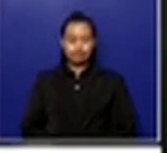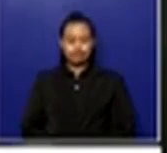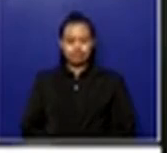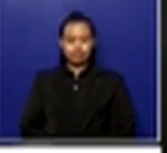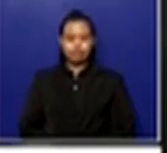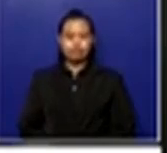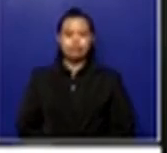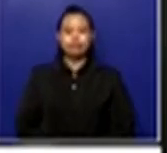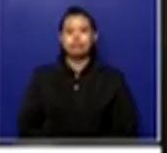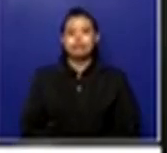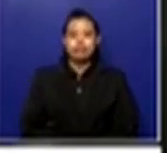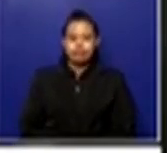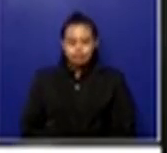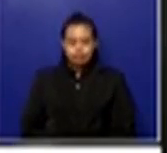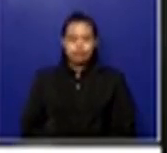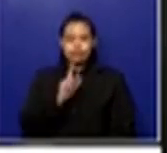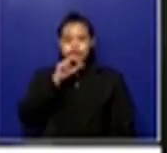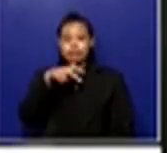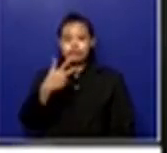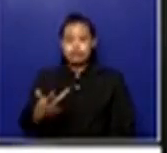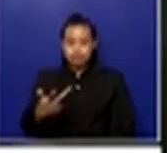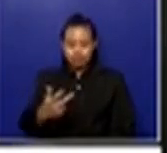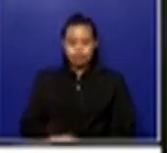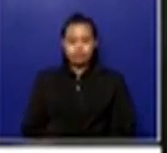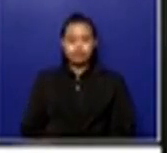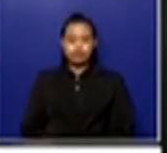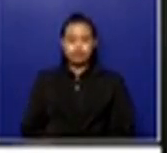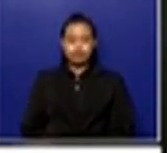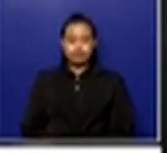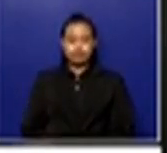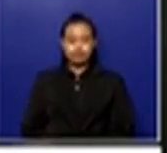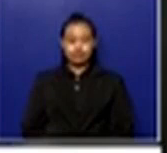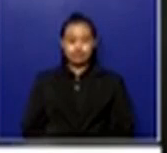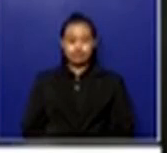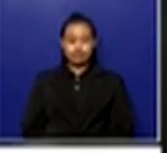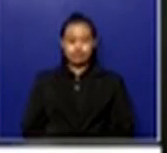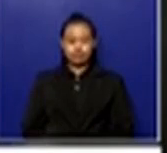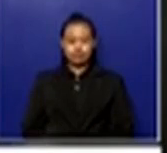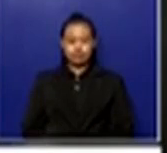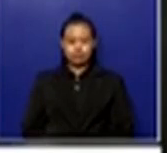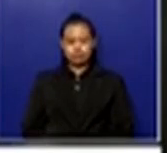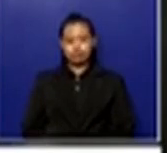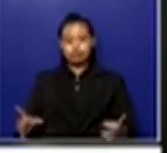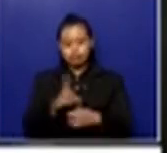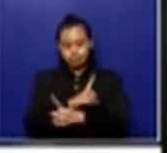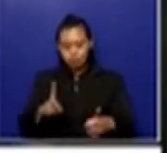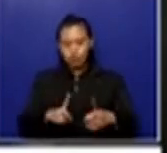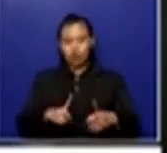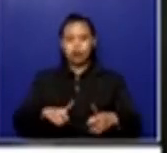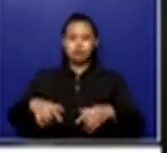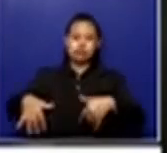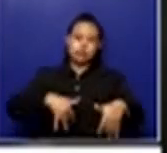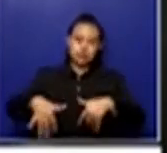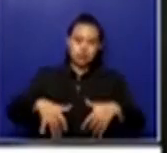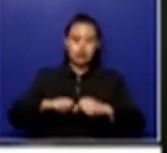เนี่ยเป็นสื่อที่ค่อนข้างจะมีอิทธิพลต่อสังคมต่อเยาวชน